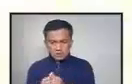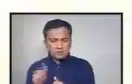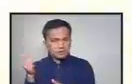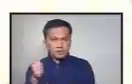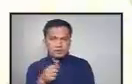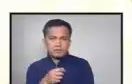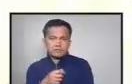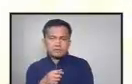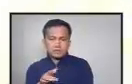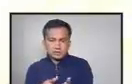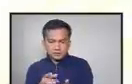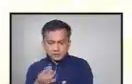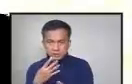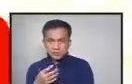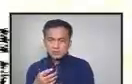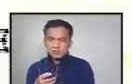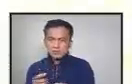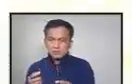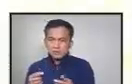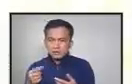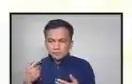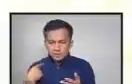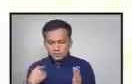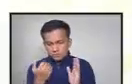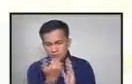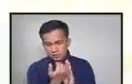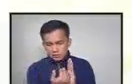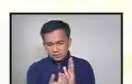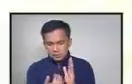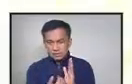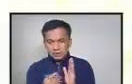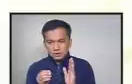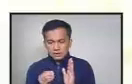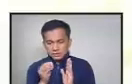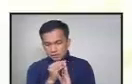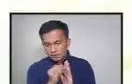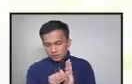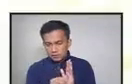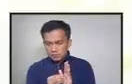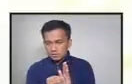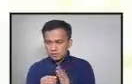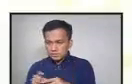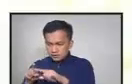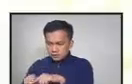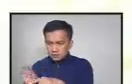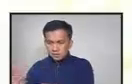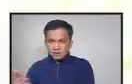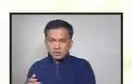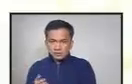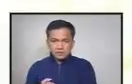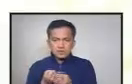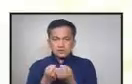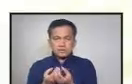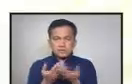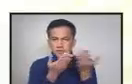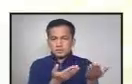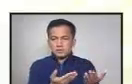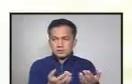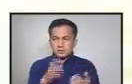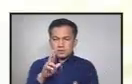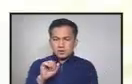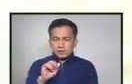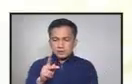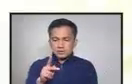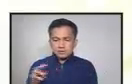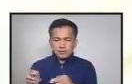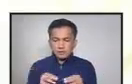mga ganon na dapat inilalagay based on their submission of the risk management plan.